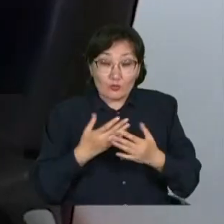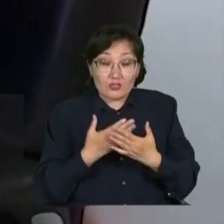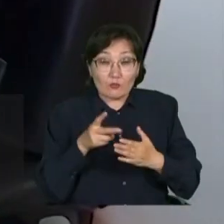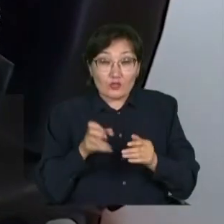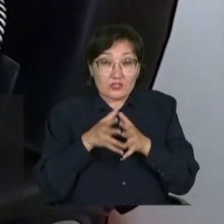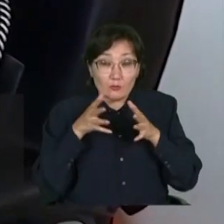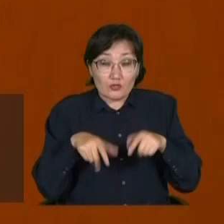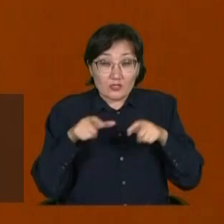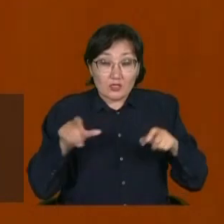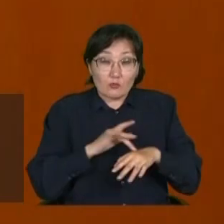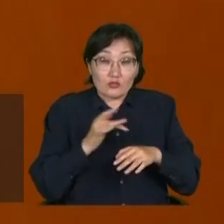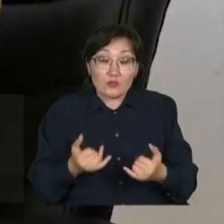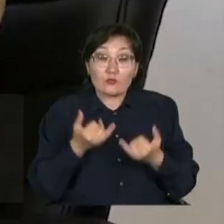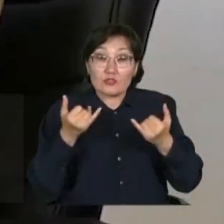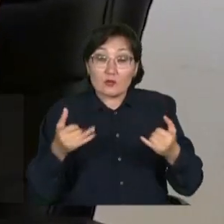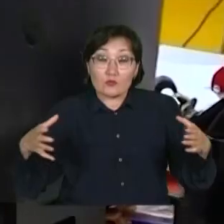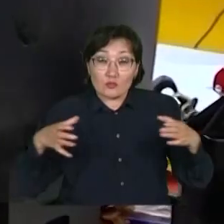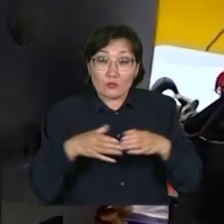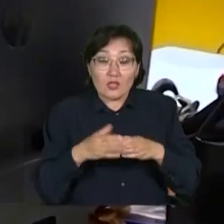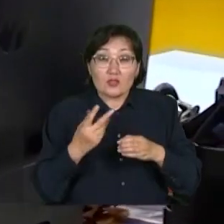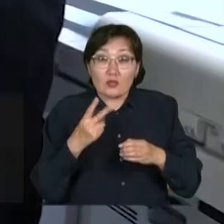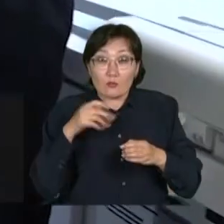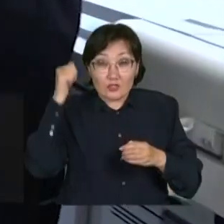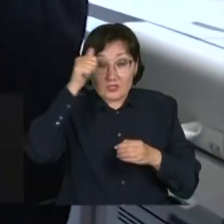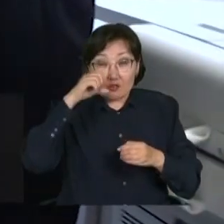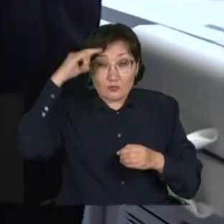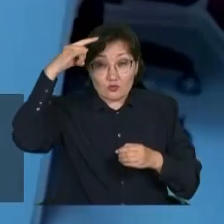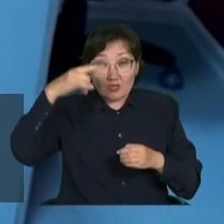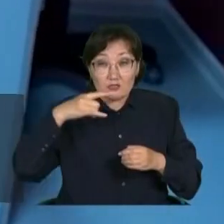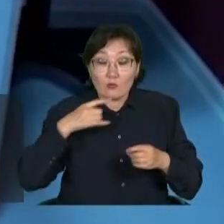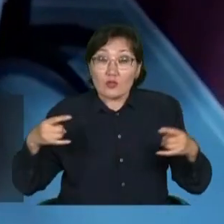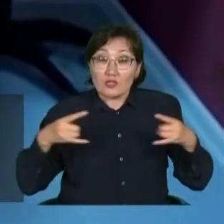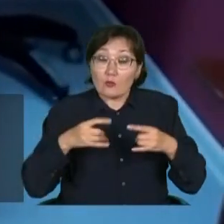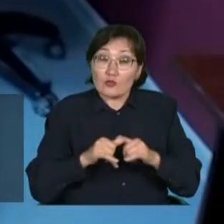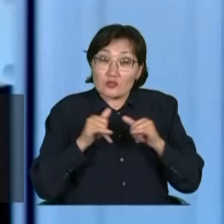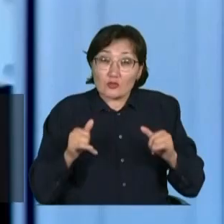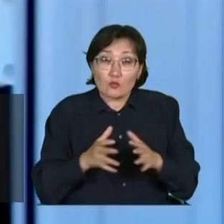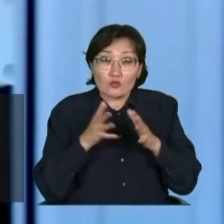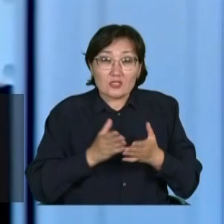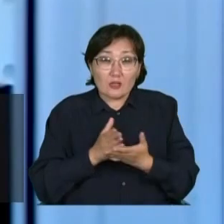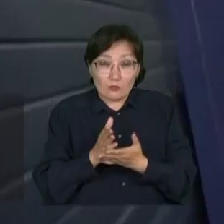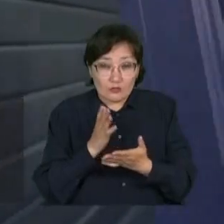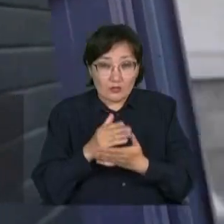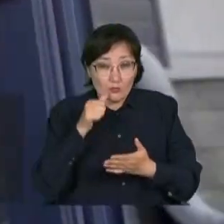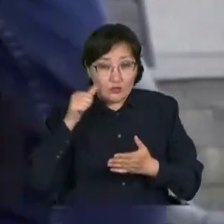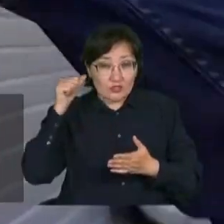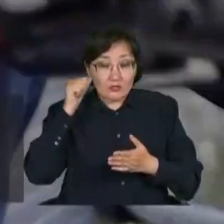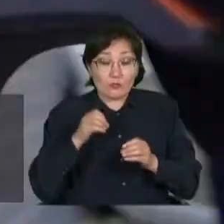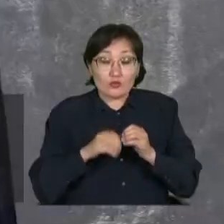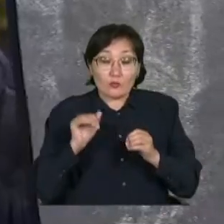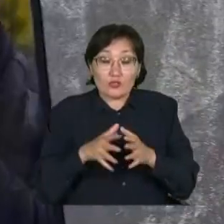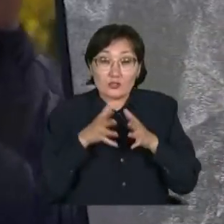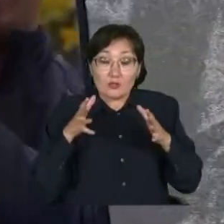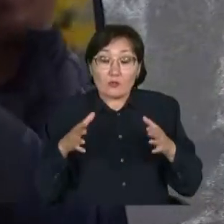200-ден астам адам қызмет ететін ұжым ширек ғасыр бойы отандық медиа индустрияның дамуына үлес қосып келеді. Былтырдың өзінде 10 мыңнан